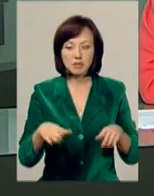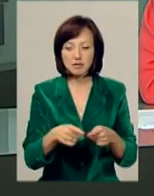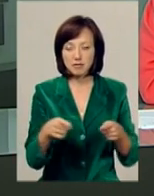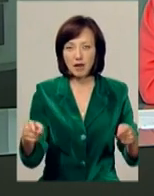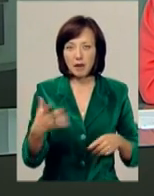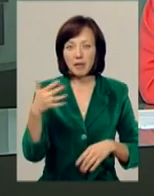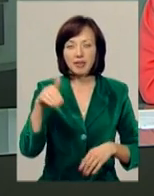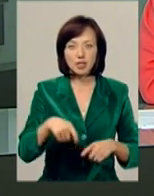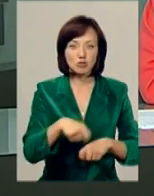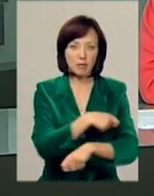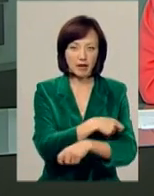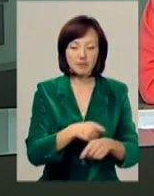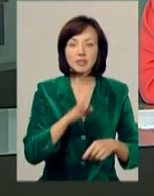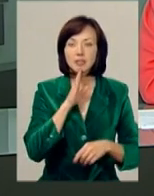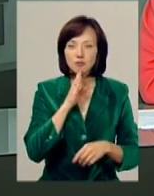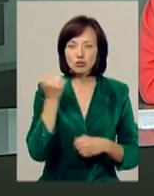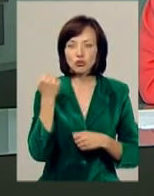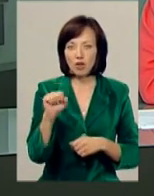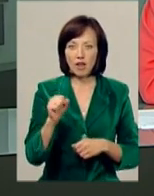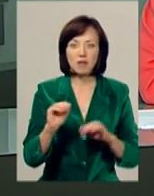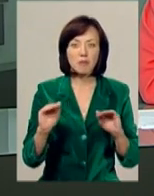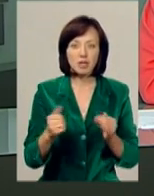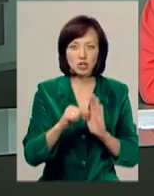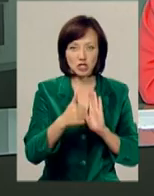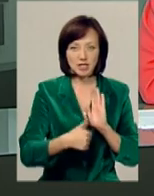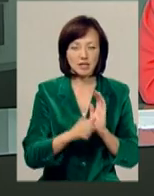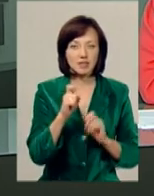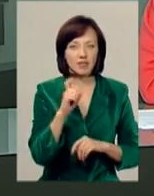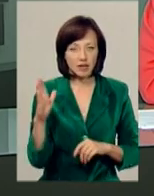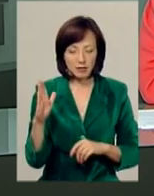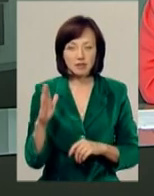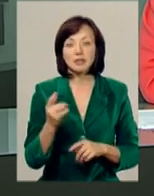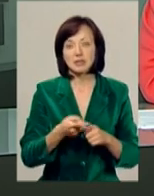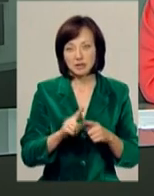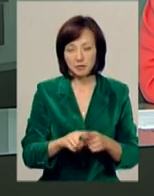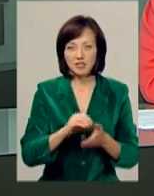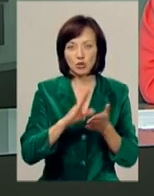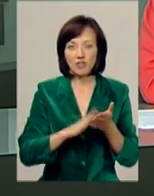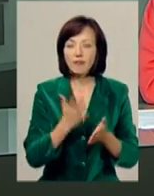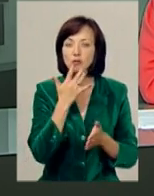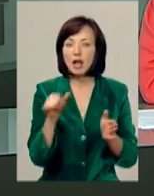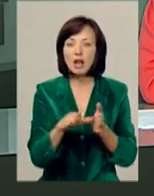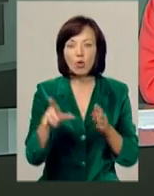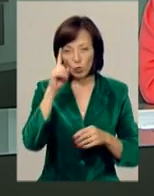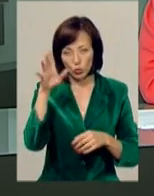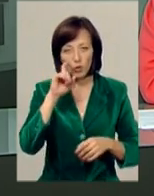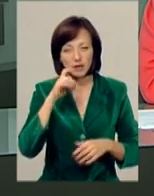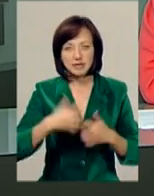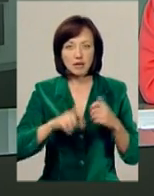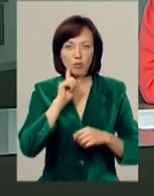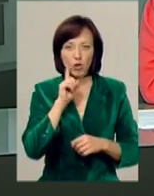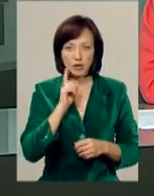000 м цю відстань дівчина здолала менше ніж за 16 хвилин чим встановила національний рекорд України серед